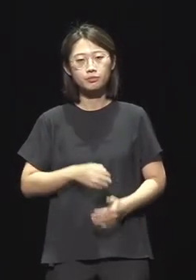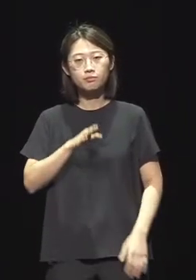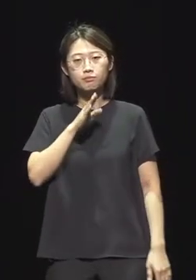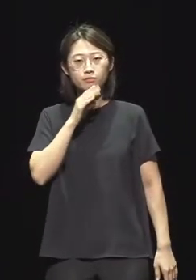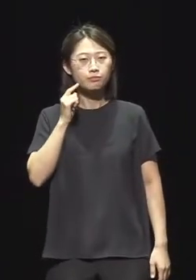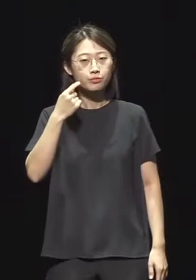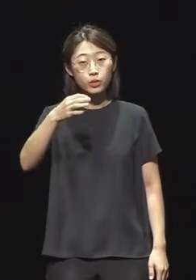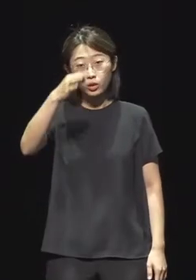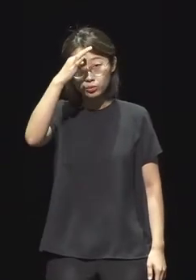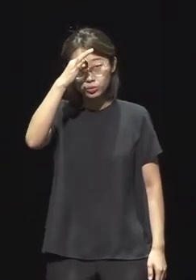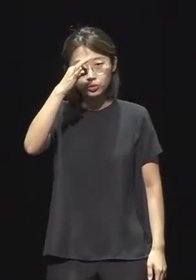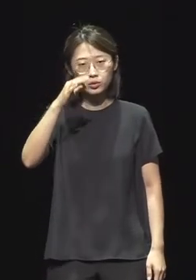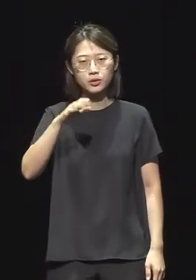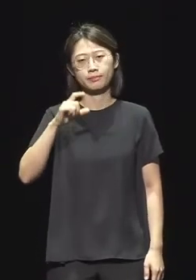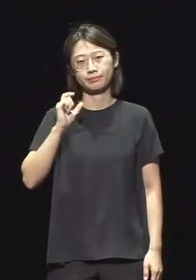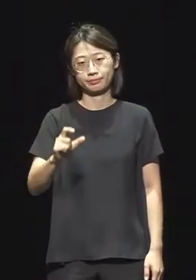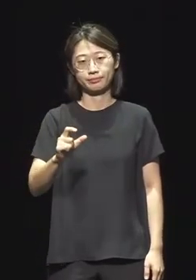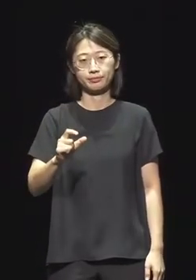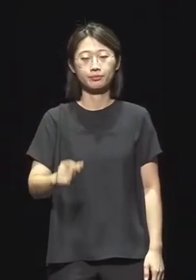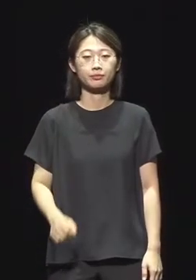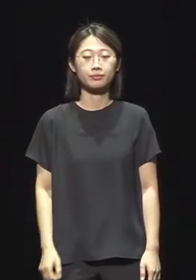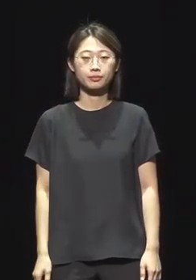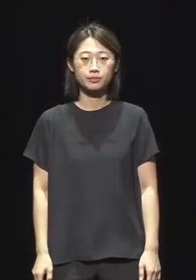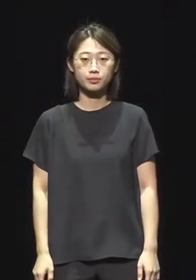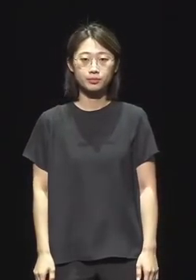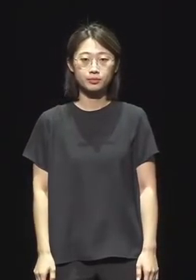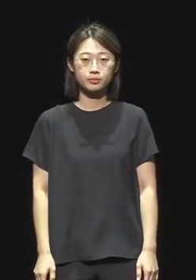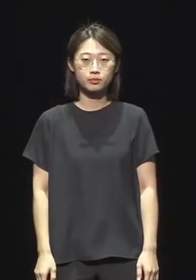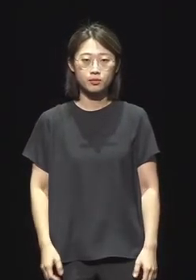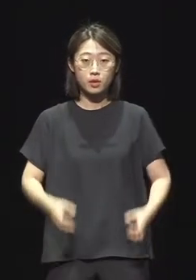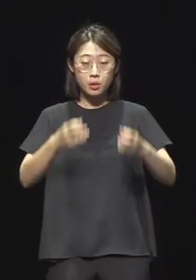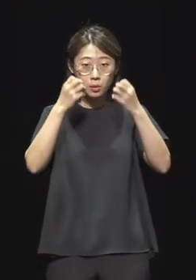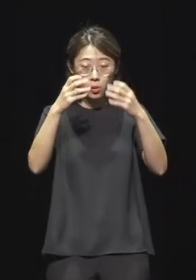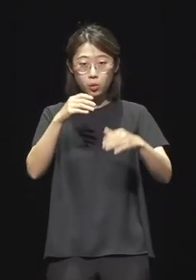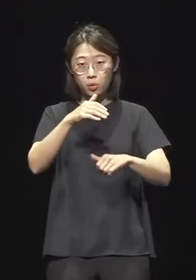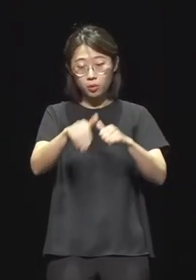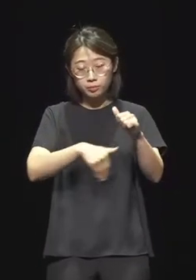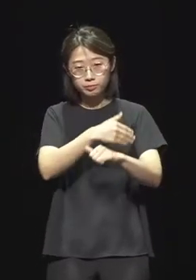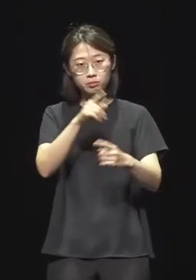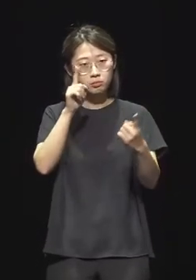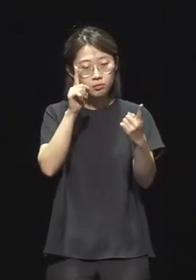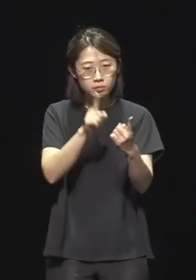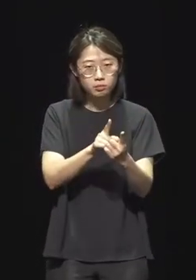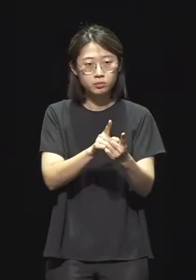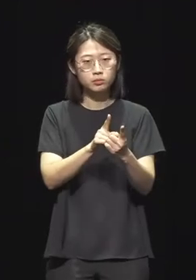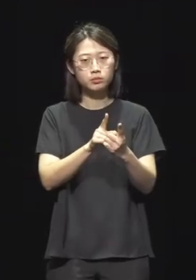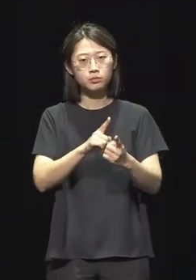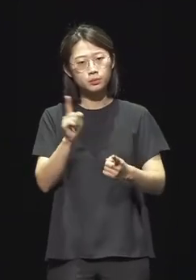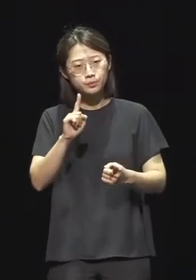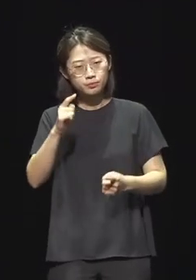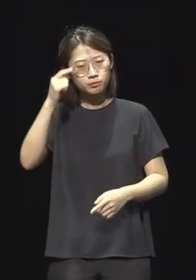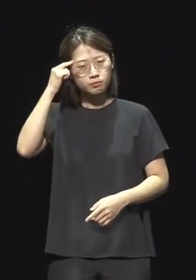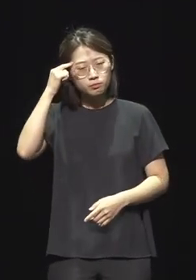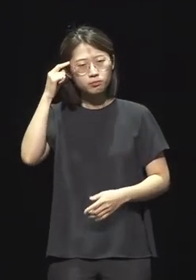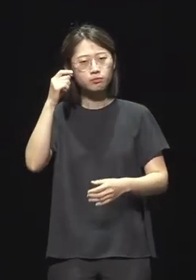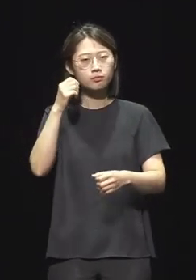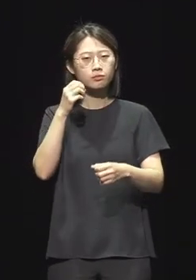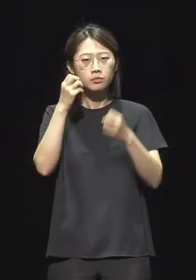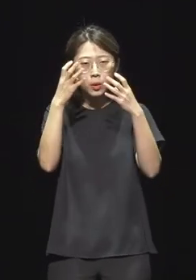예술은 강했습니다. 새로운 환경에서 예술가 특유의 창의력과